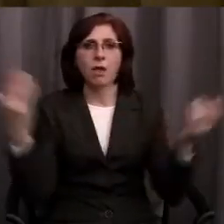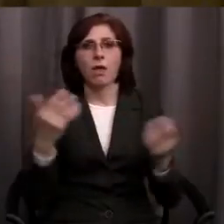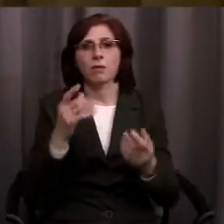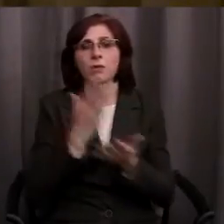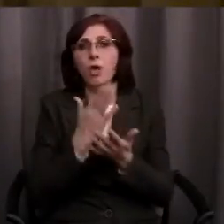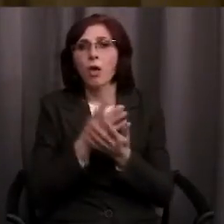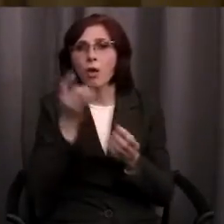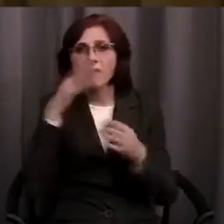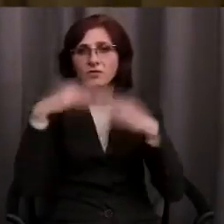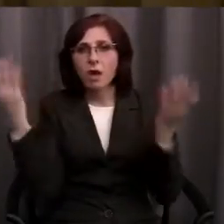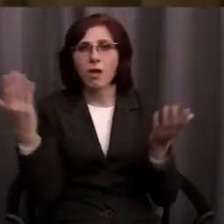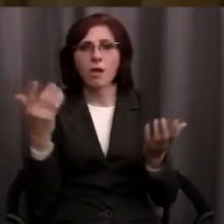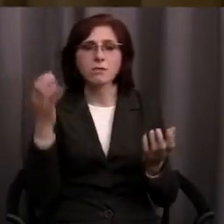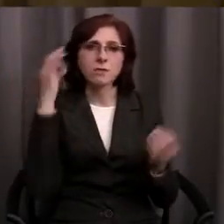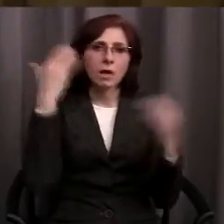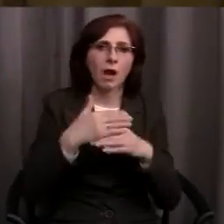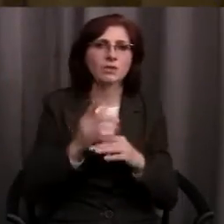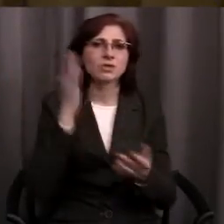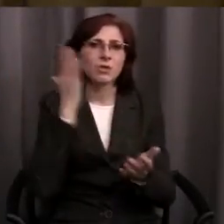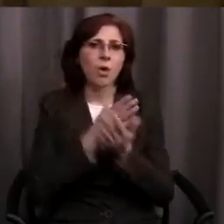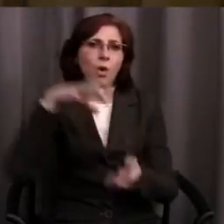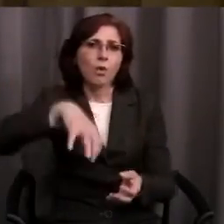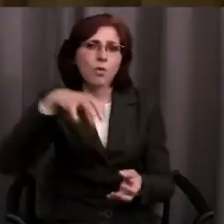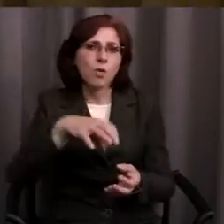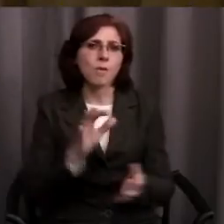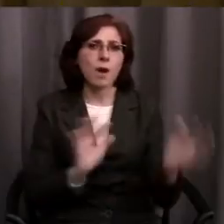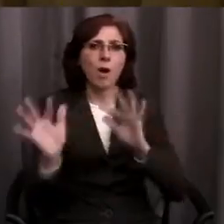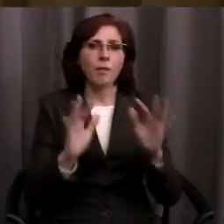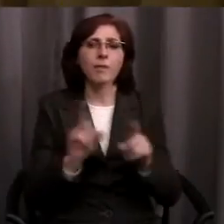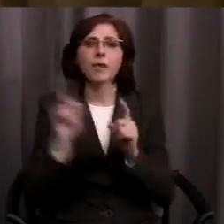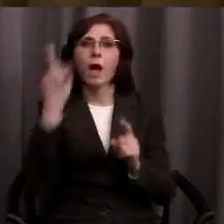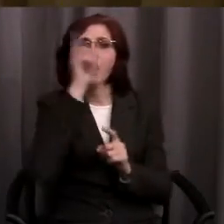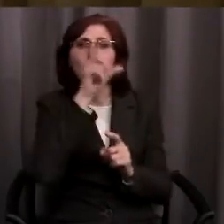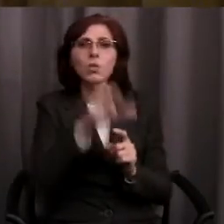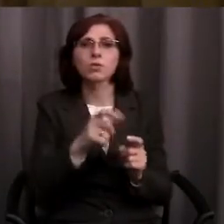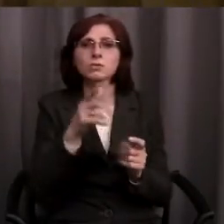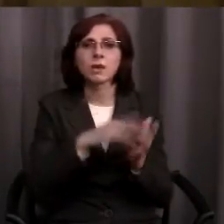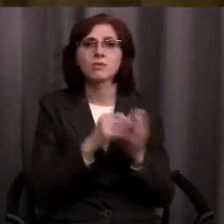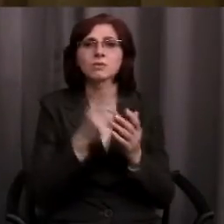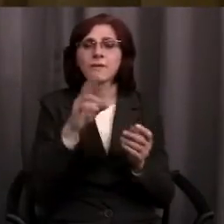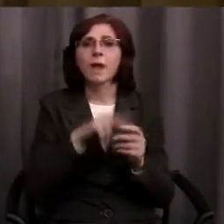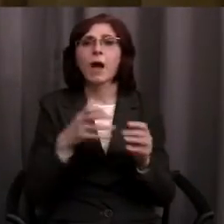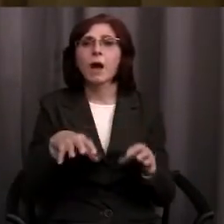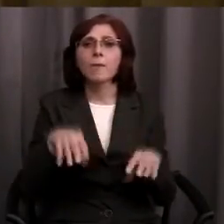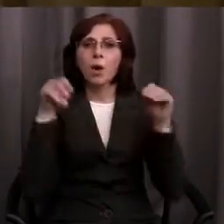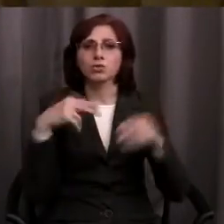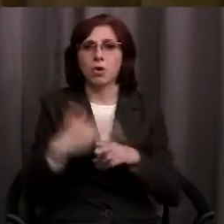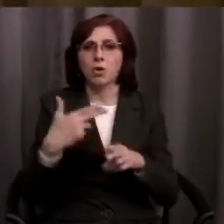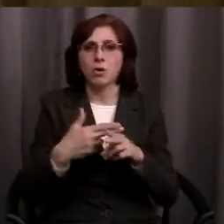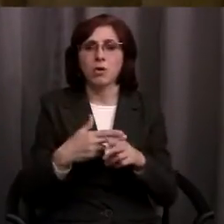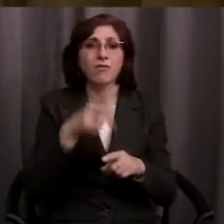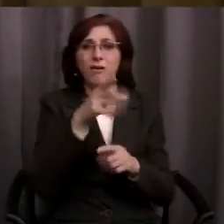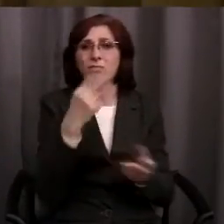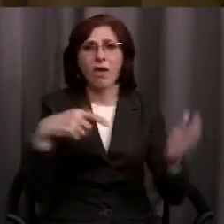dzienną, czy same tylko takie grupy terapeutyczne dla osób w takim wczesnym stadium choroby, bo nie muszą,